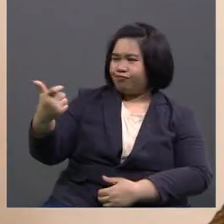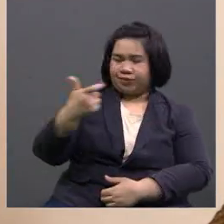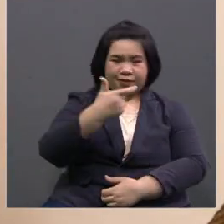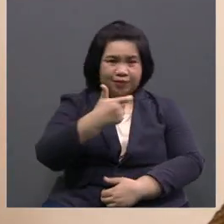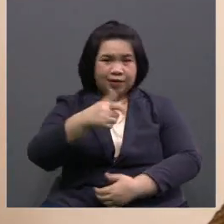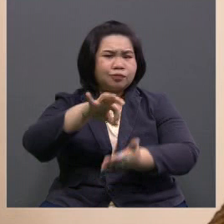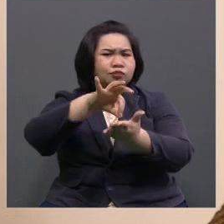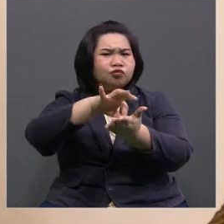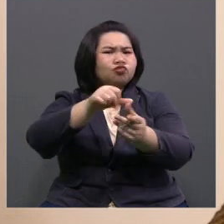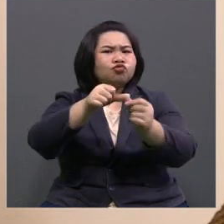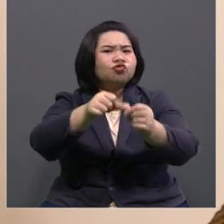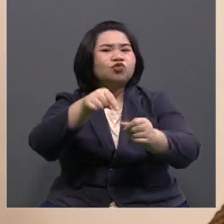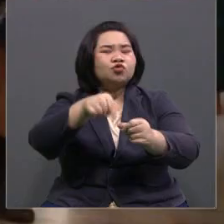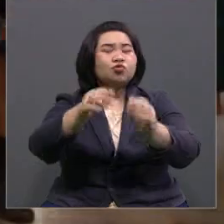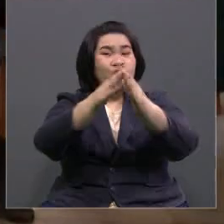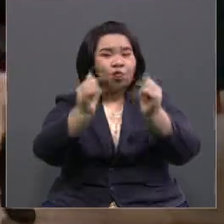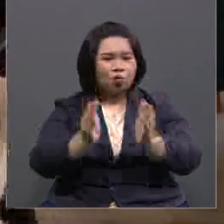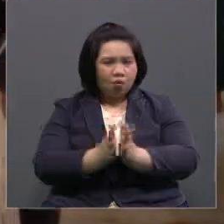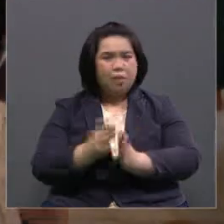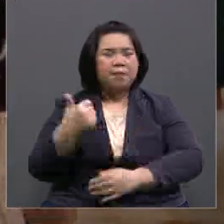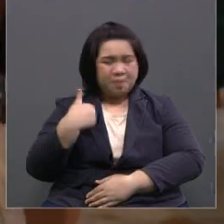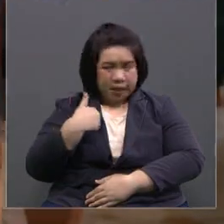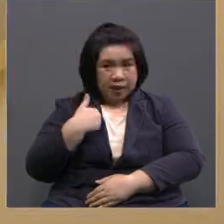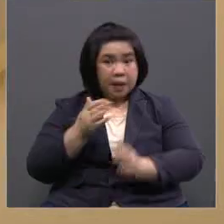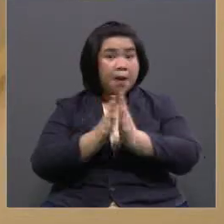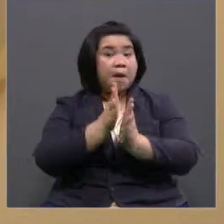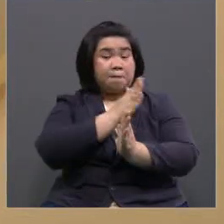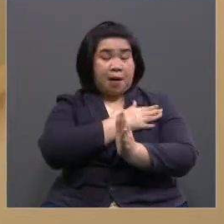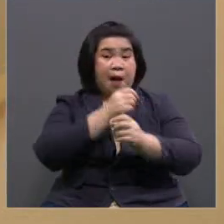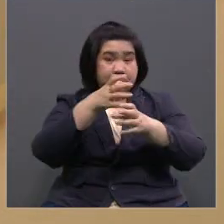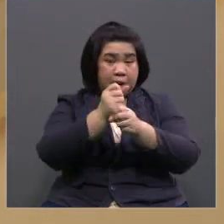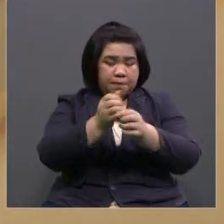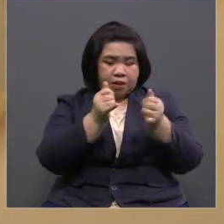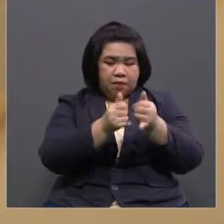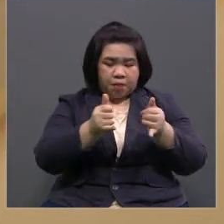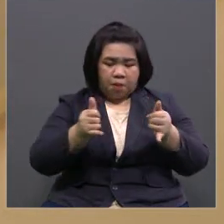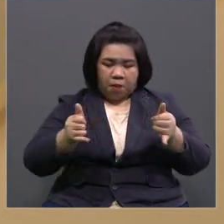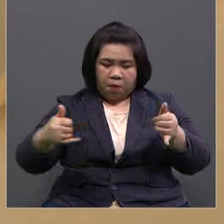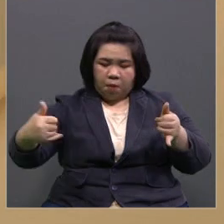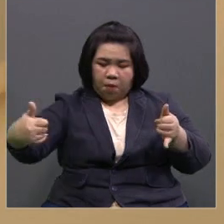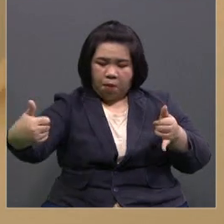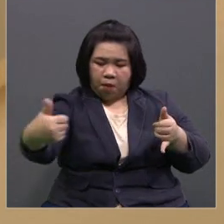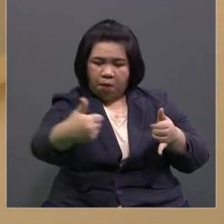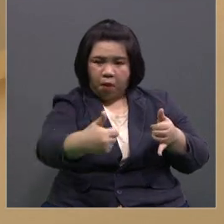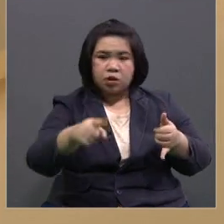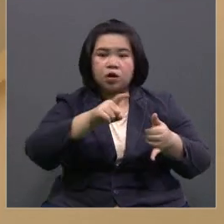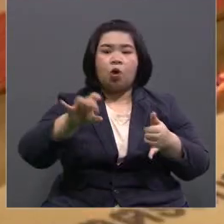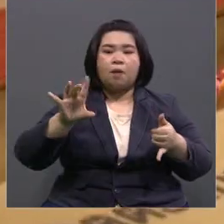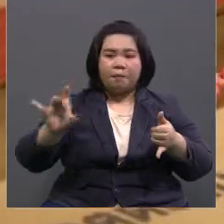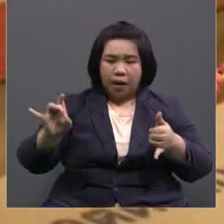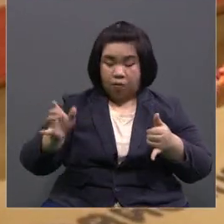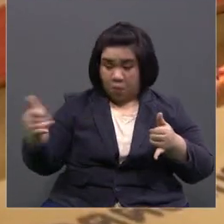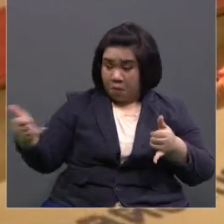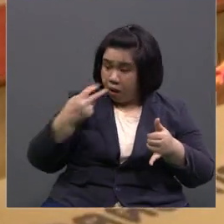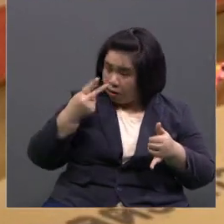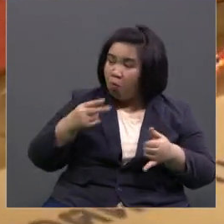ครับมีพระระเบียงประดิษฐานพระพุทธรูป108องค์ที่ถือว่าเป็นจุดไฮไลท์ที่ใครมาก็ต้องถ่ายรูปเก็บไว้เป็น